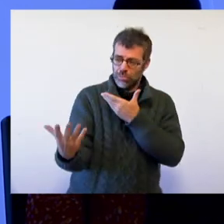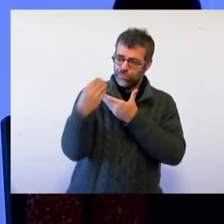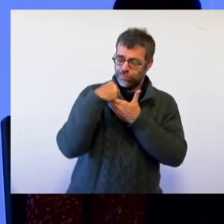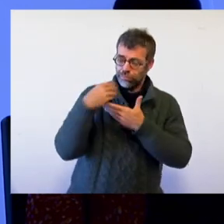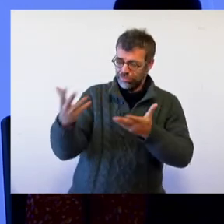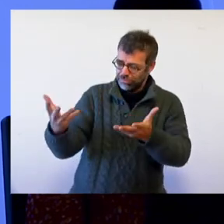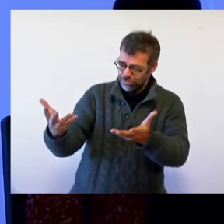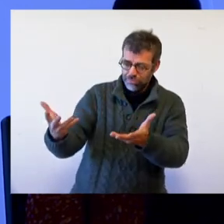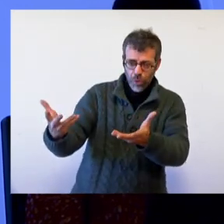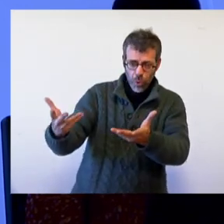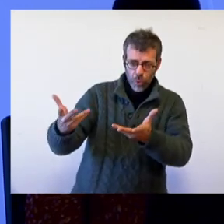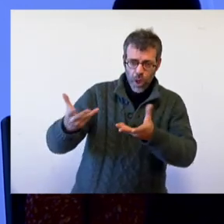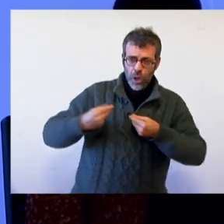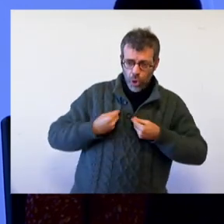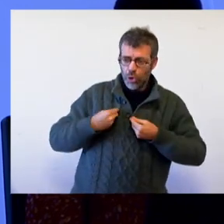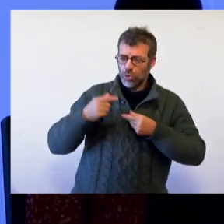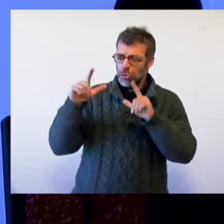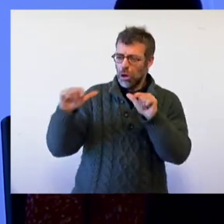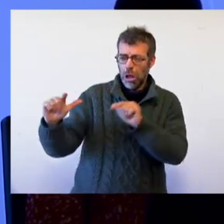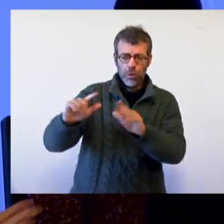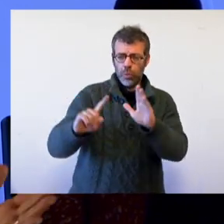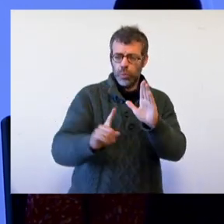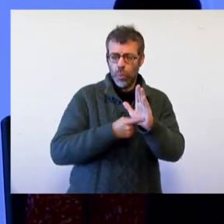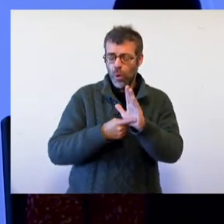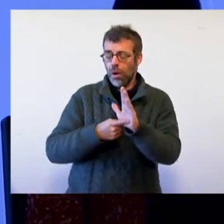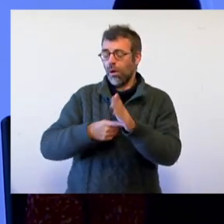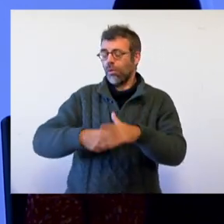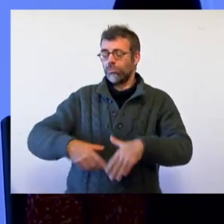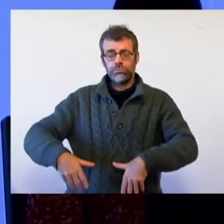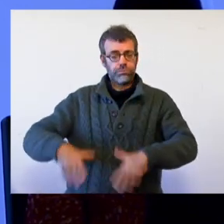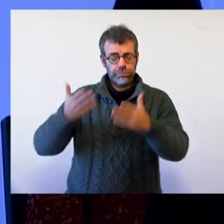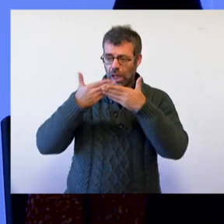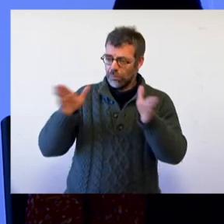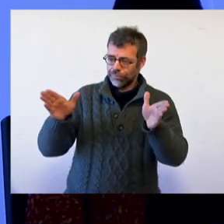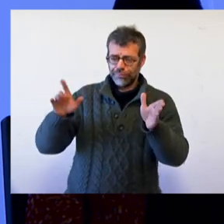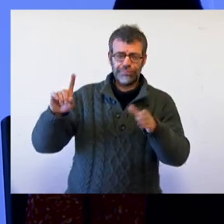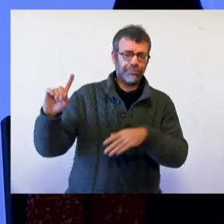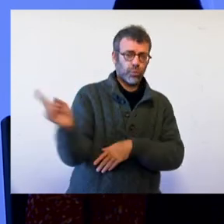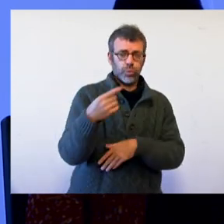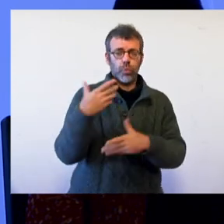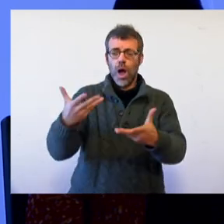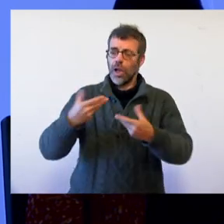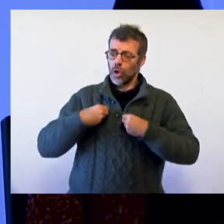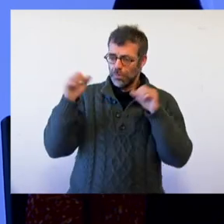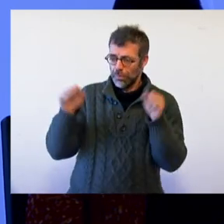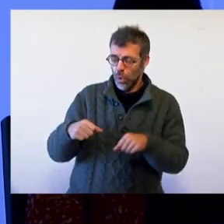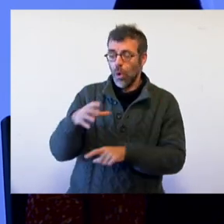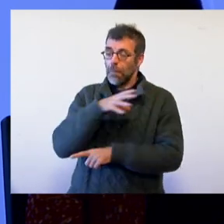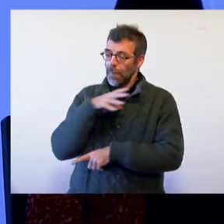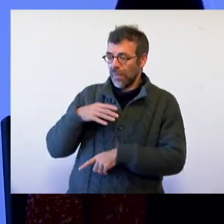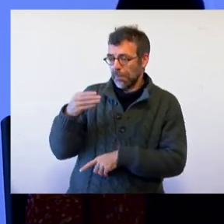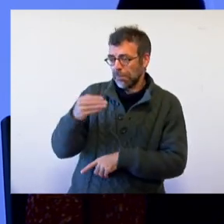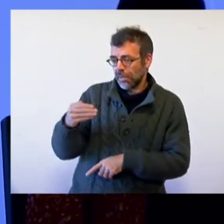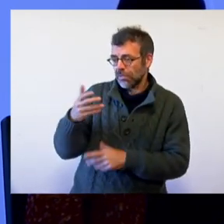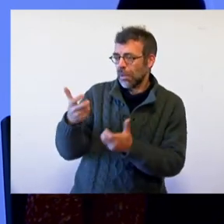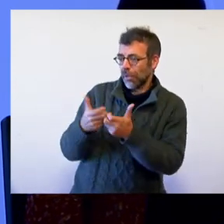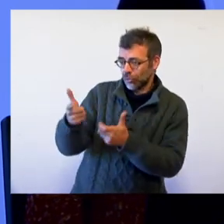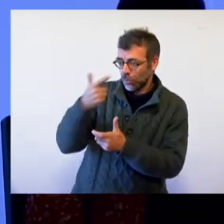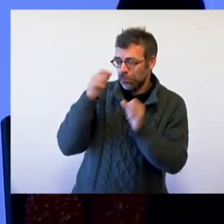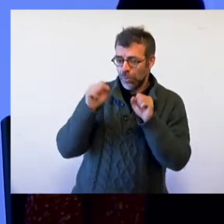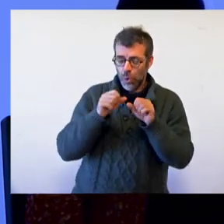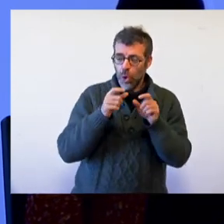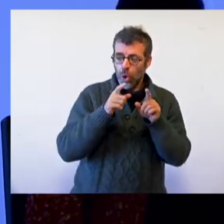plutôt de travailler. Voilà, Mme Marsala, vous êtes bienvenue. On fera la commission sur les questions